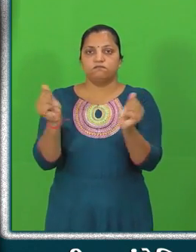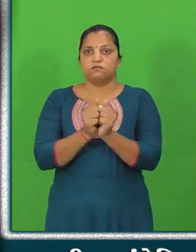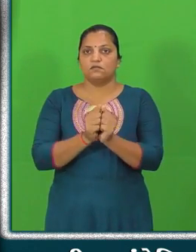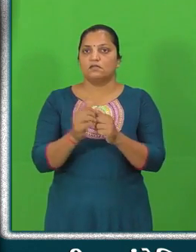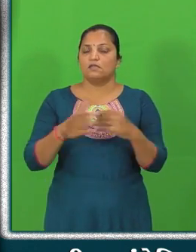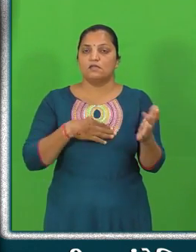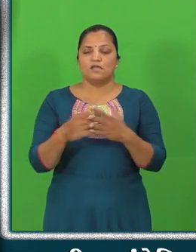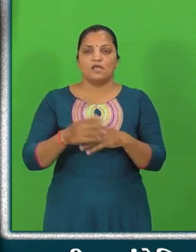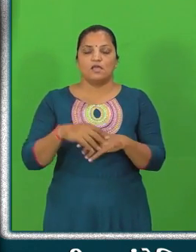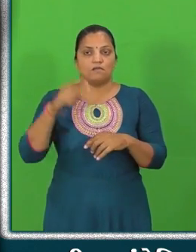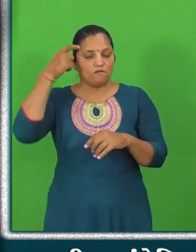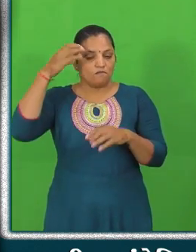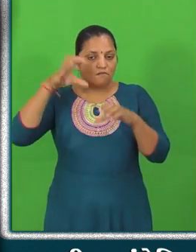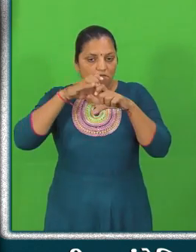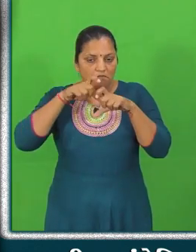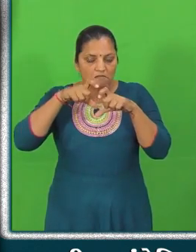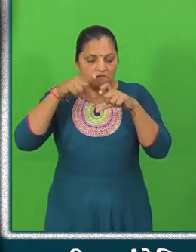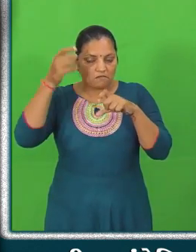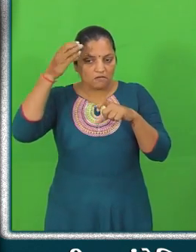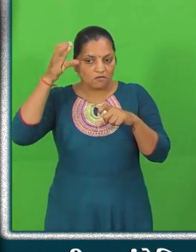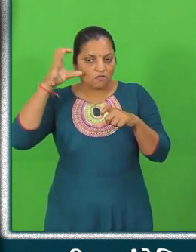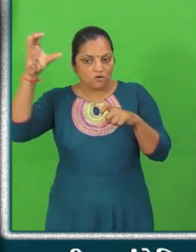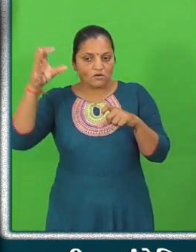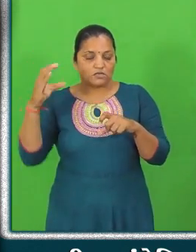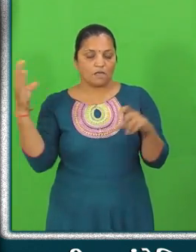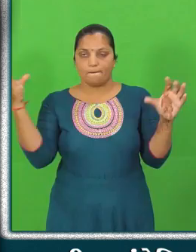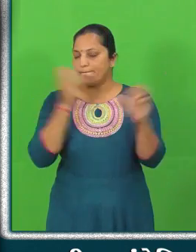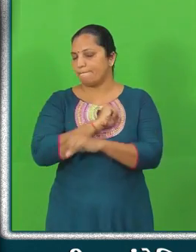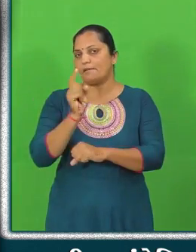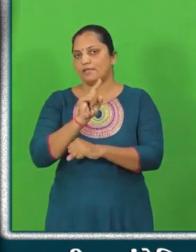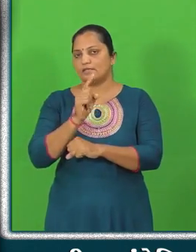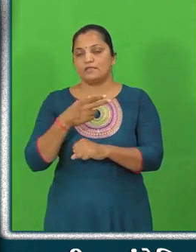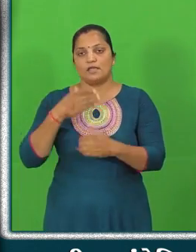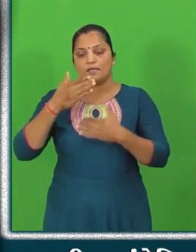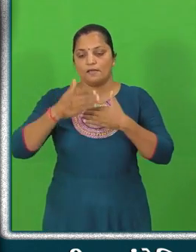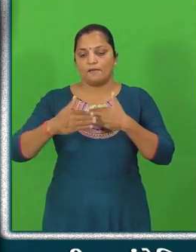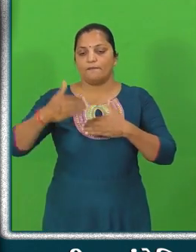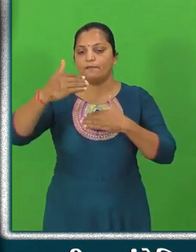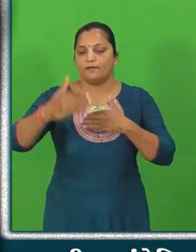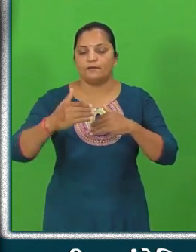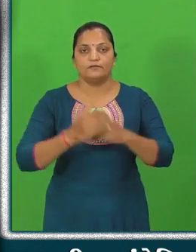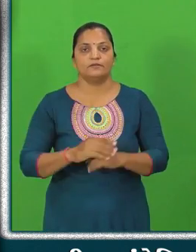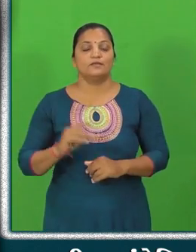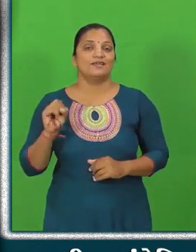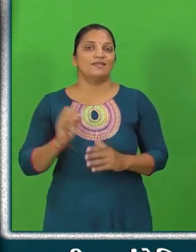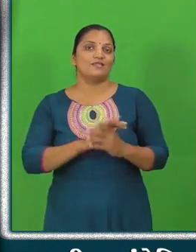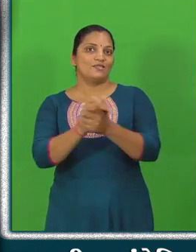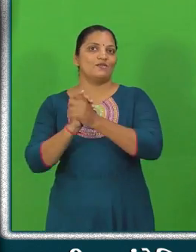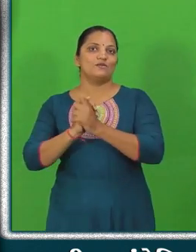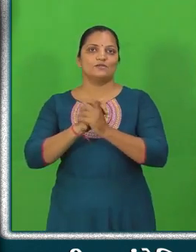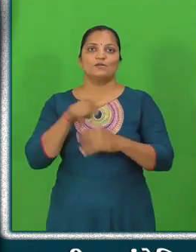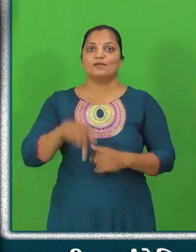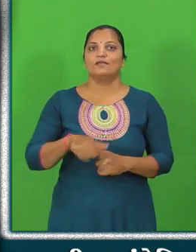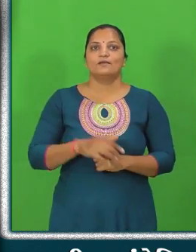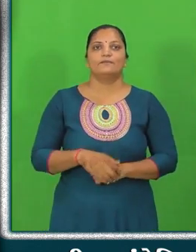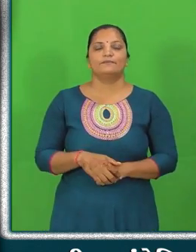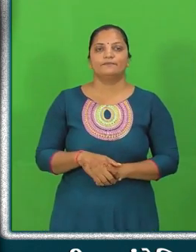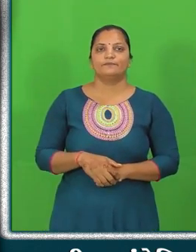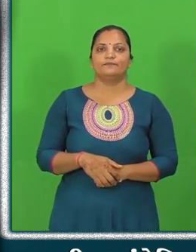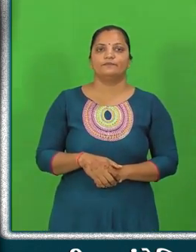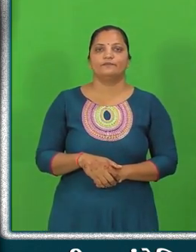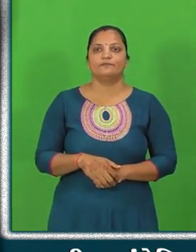આપણે એક પણ કન્સેપ્ટ ભૂલ ના પડે તે રીતે આગળ વધીશું. ઓકે, ચલો હવે મિત્રો અહીંયા